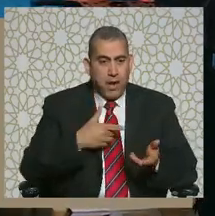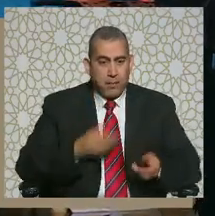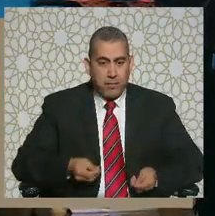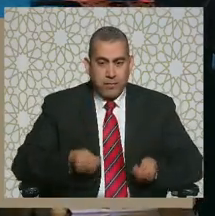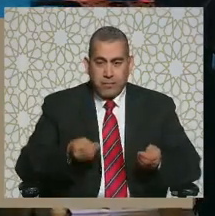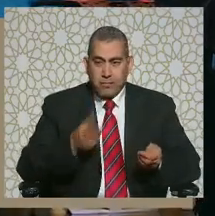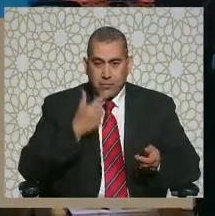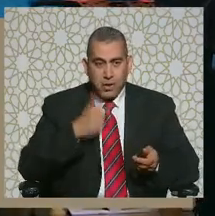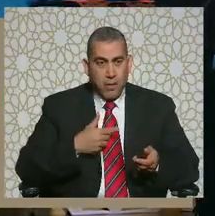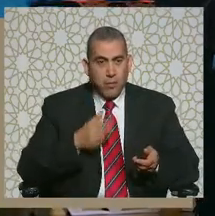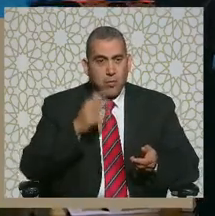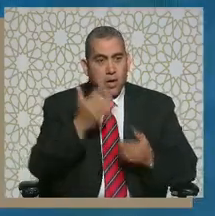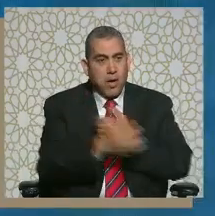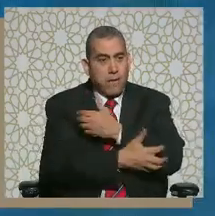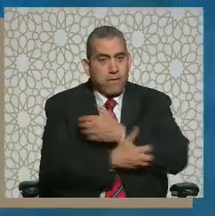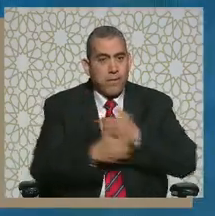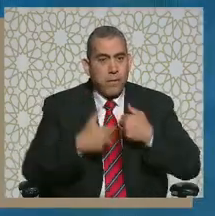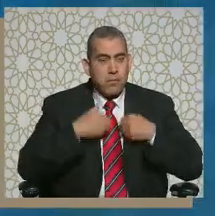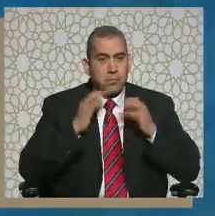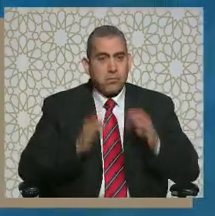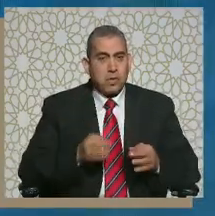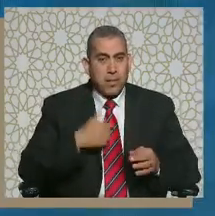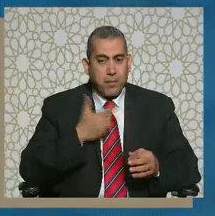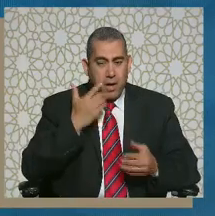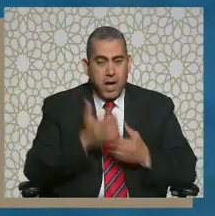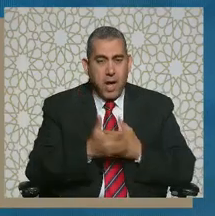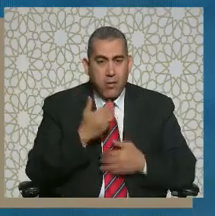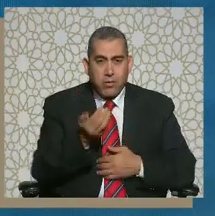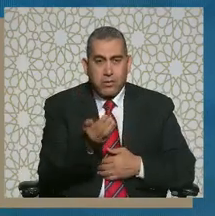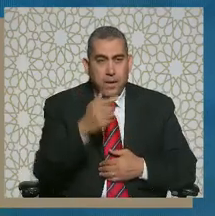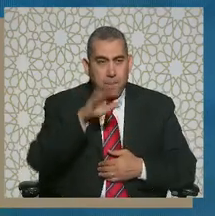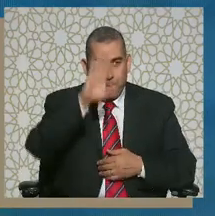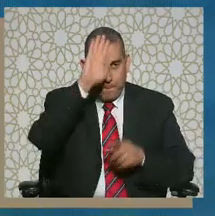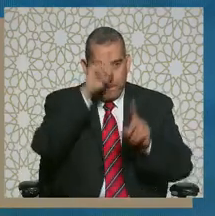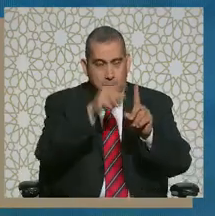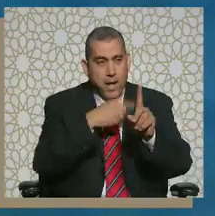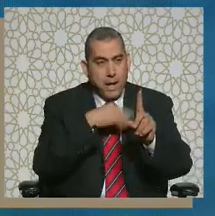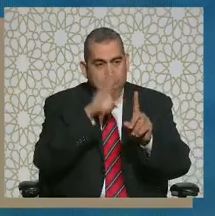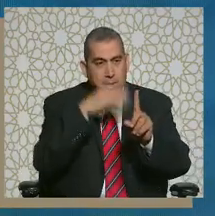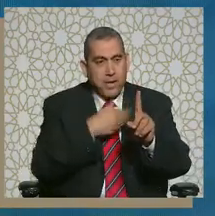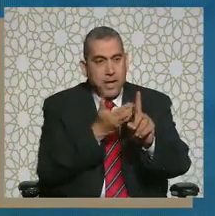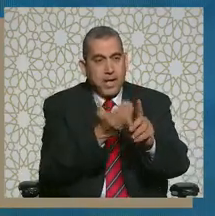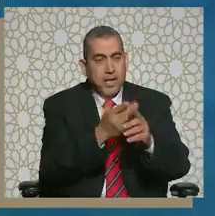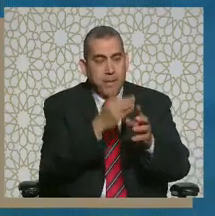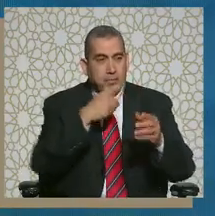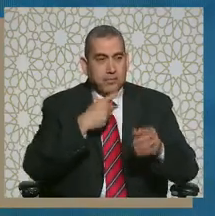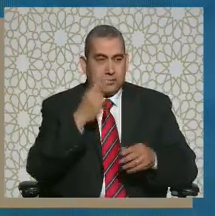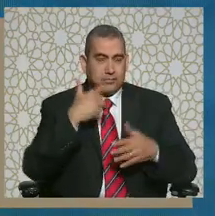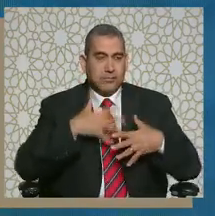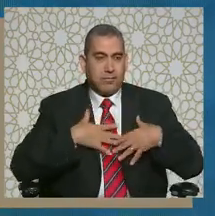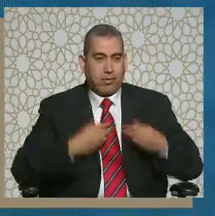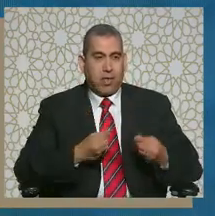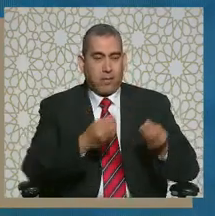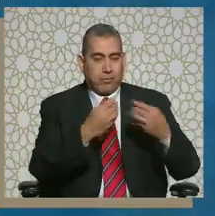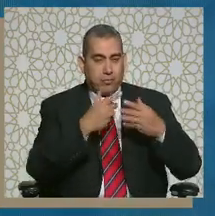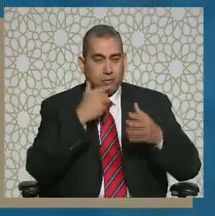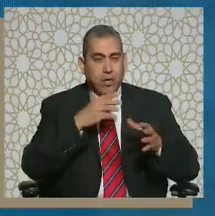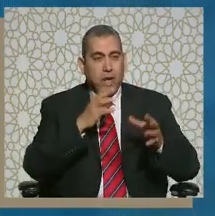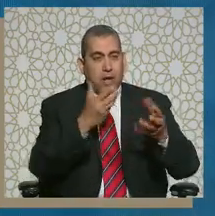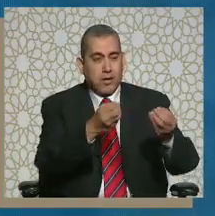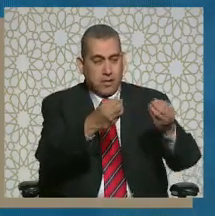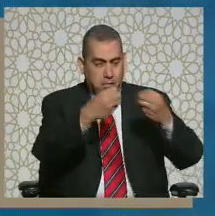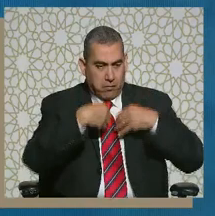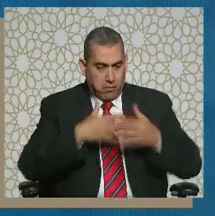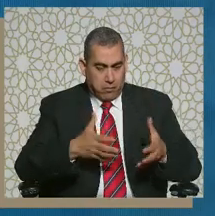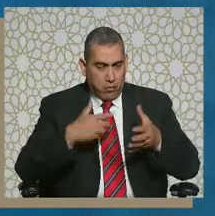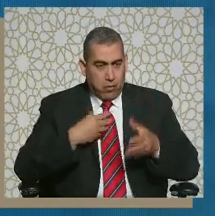حاسين ان هم فقراء بيقبلوا على العزيز لا لشيء الا لانه كريم وبضاعتهم مزجاه